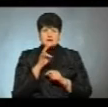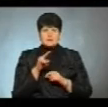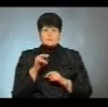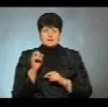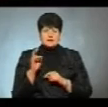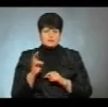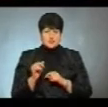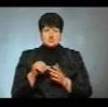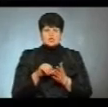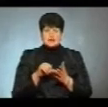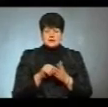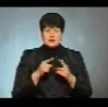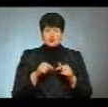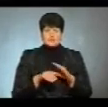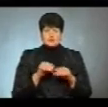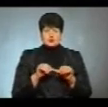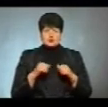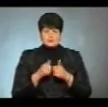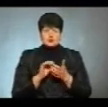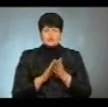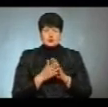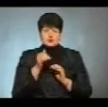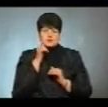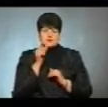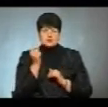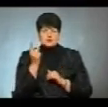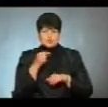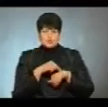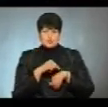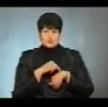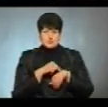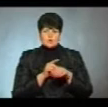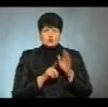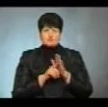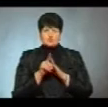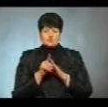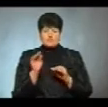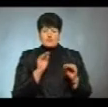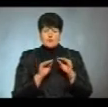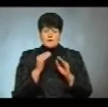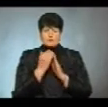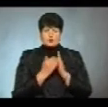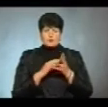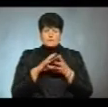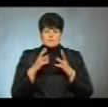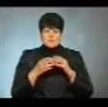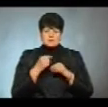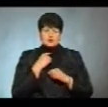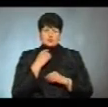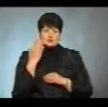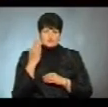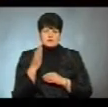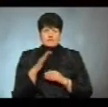члени окружної виборчої комісії домовилися, що завтра з 11 години розпочнуть формувати протокол про підсумки голосування в